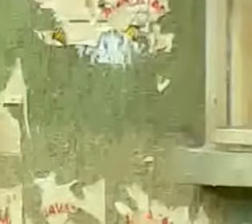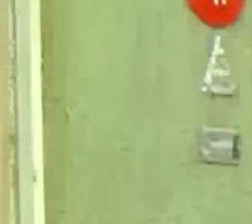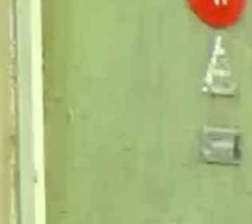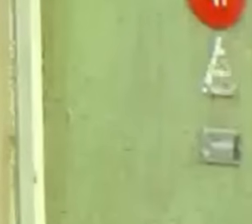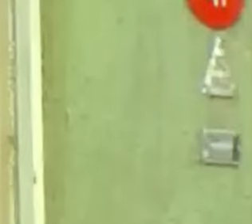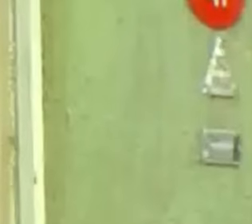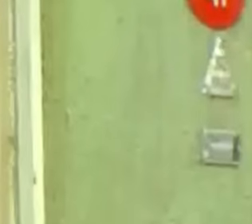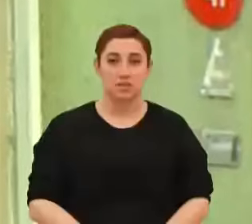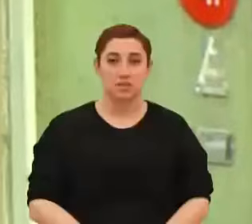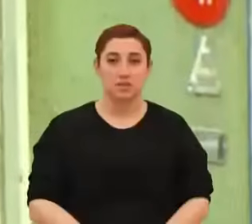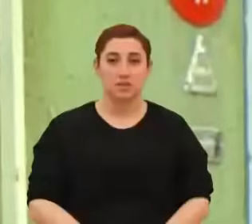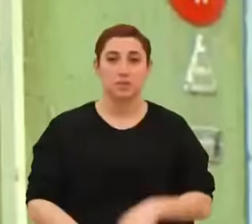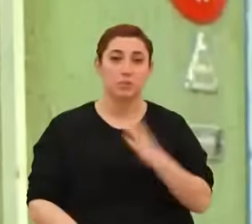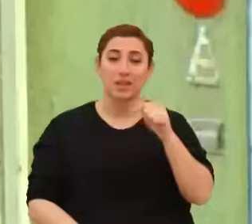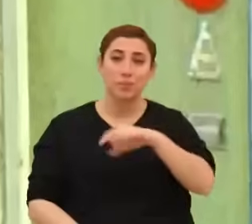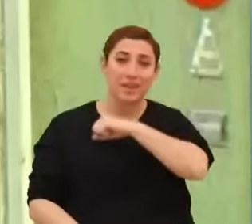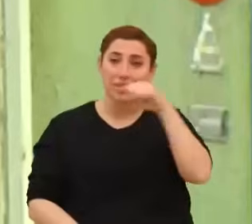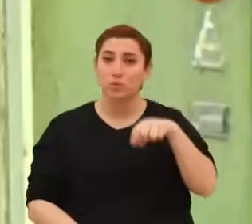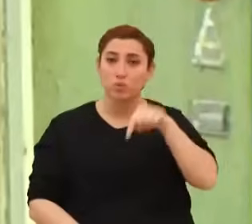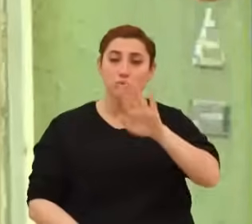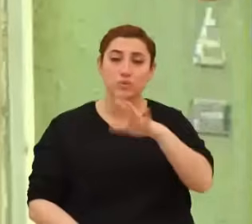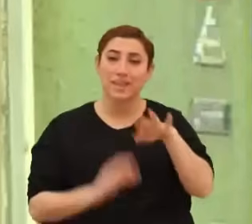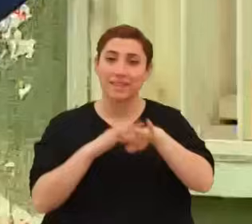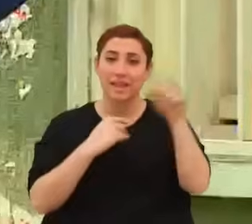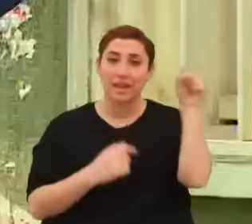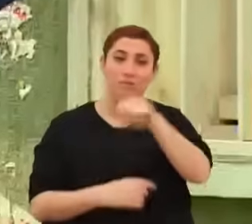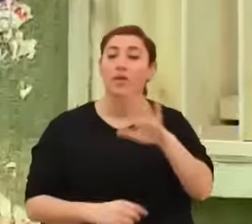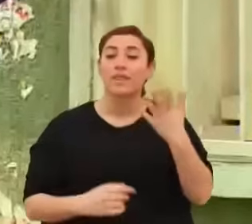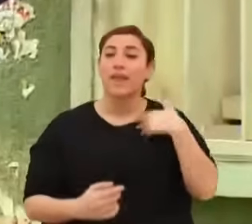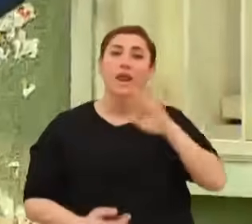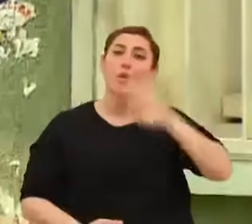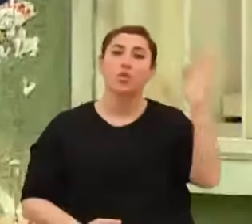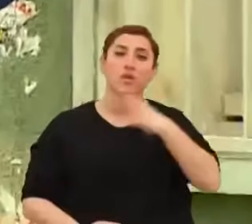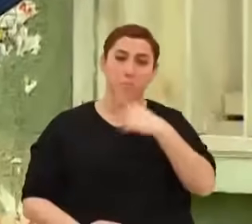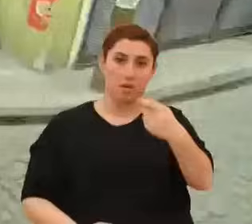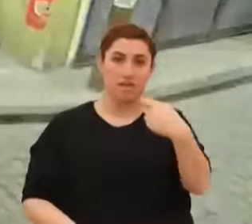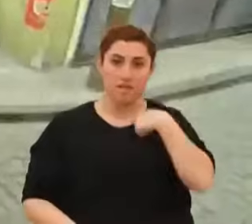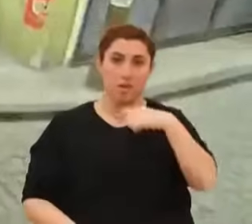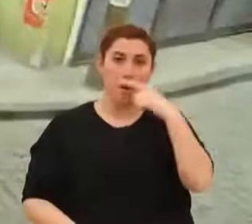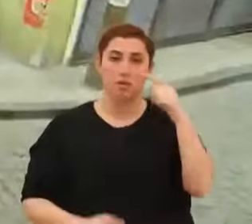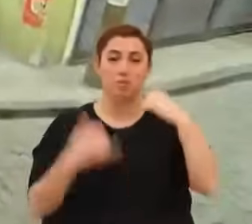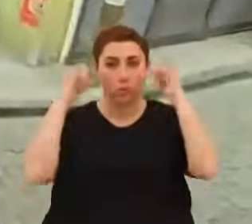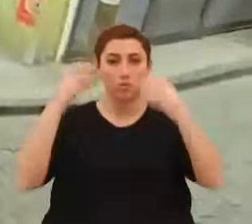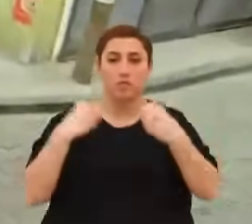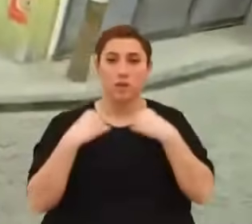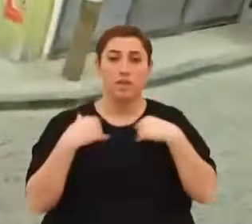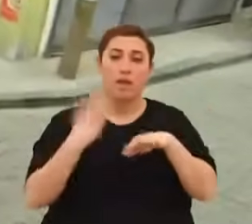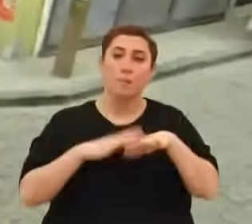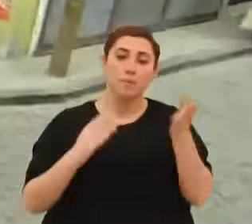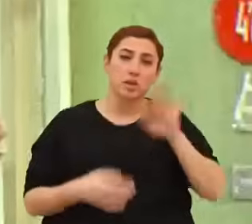ardında. Niye getiriyorsun sen onu buraya? Niye getiriyorsun? Niye götüreceğim anne? Verdin parasını. Adam da koçu verdi bana. Ne